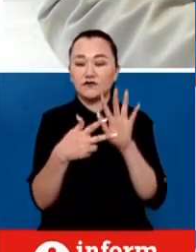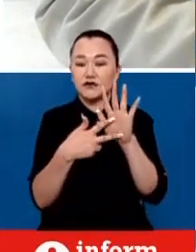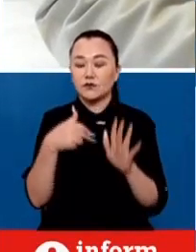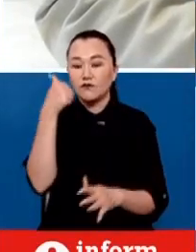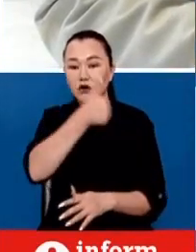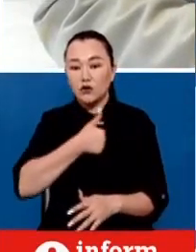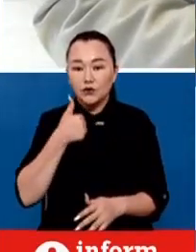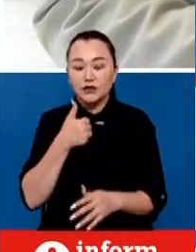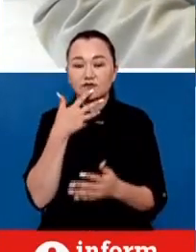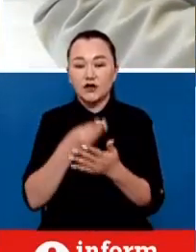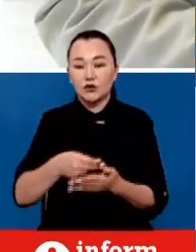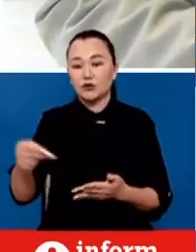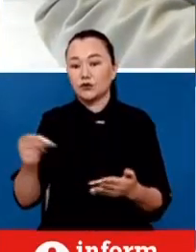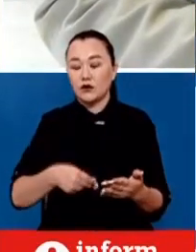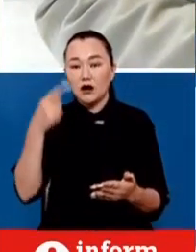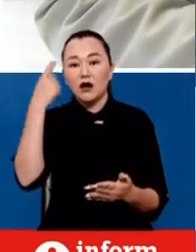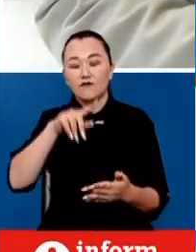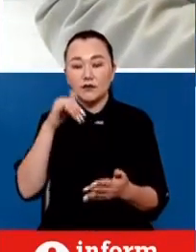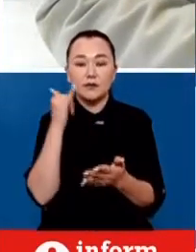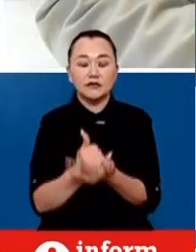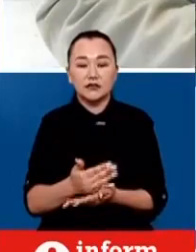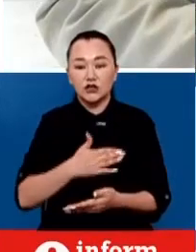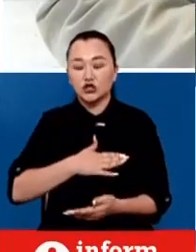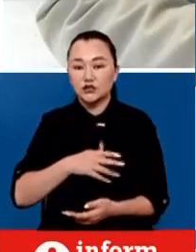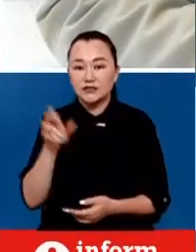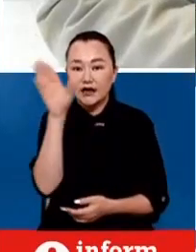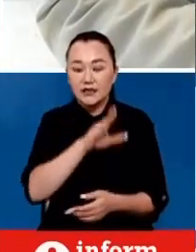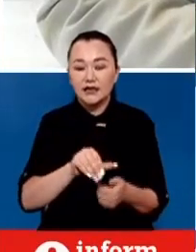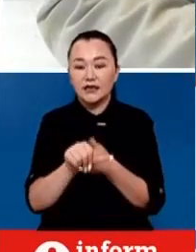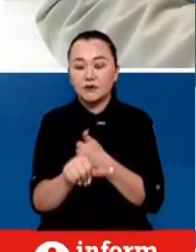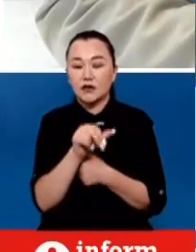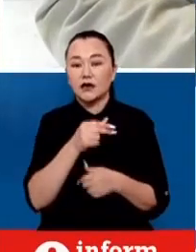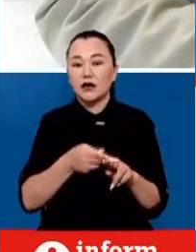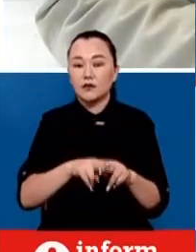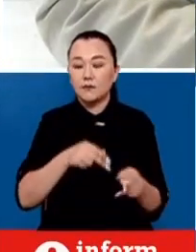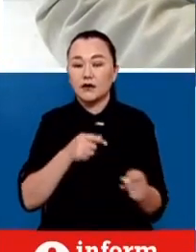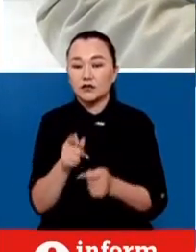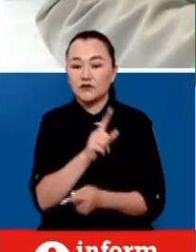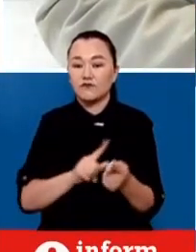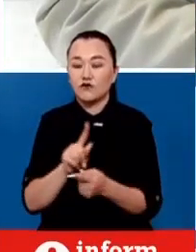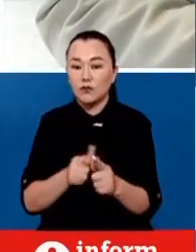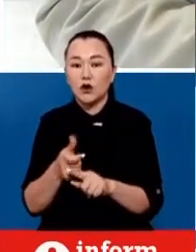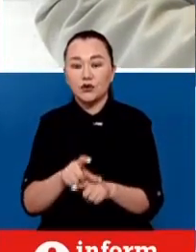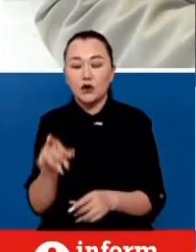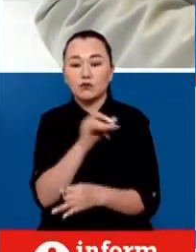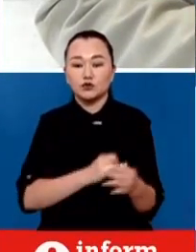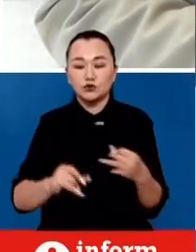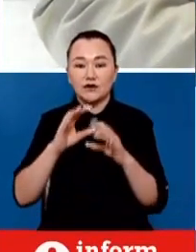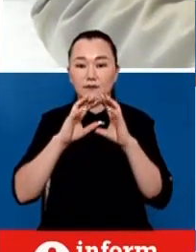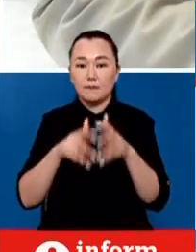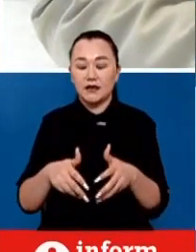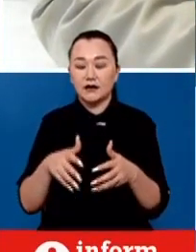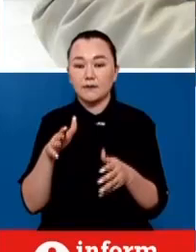года. Свою рукопись автор посвятил нашей стране, а именно тем политическим реформам, которые обсуждает весь